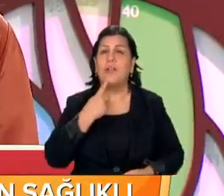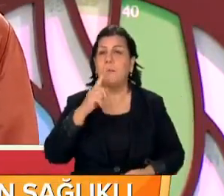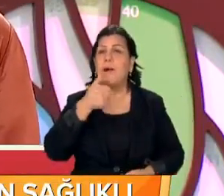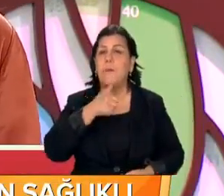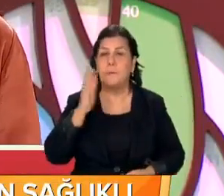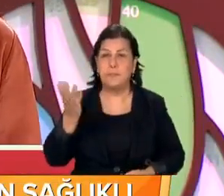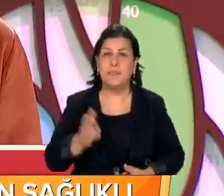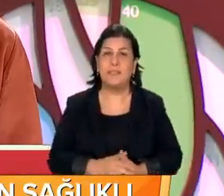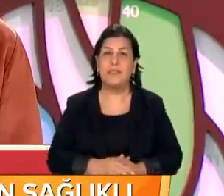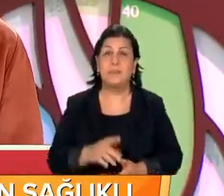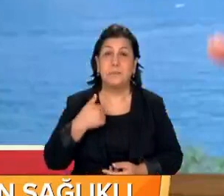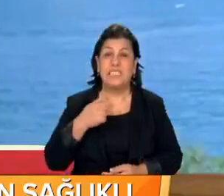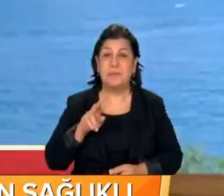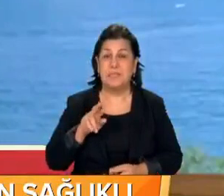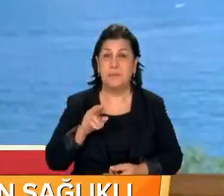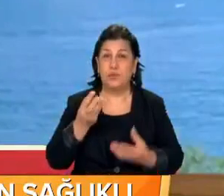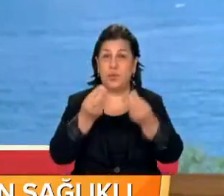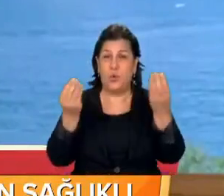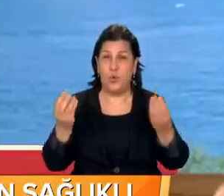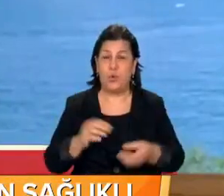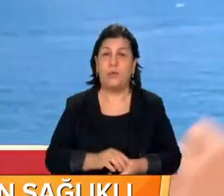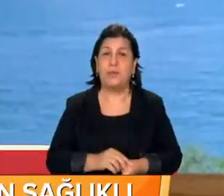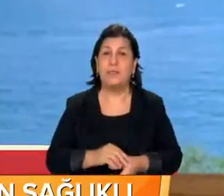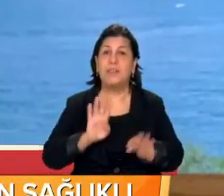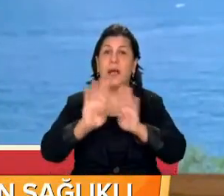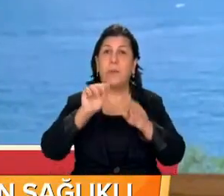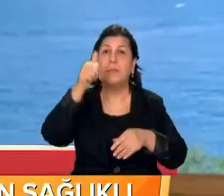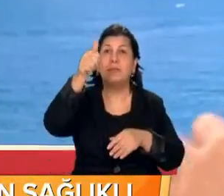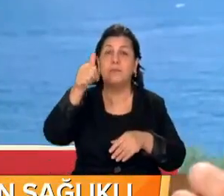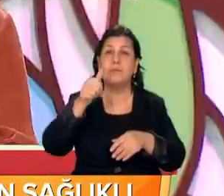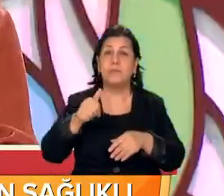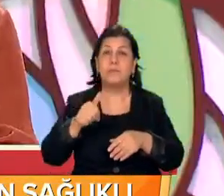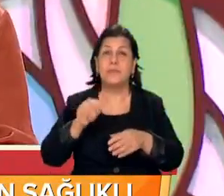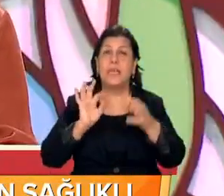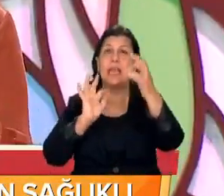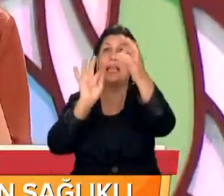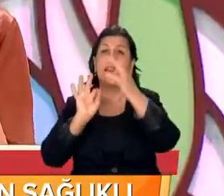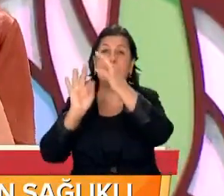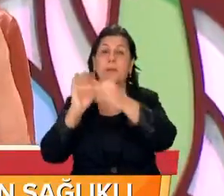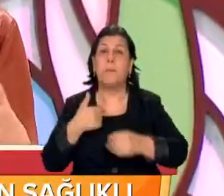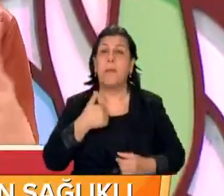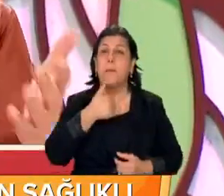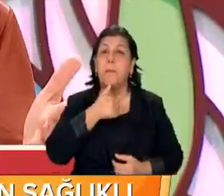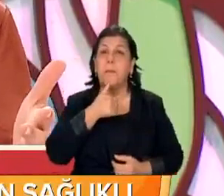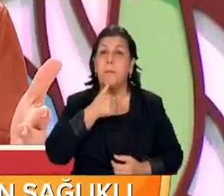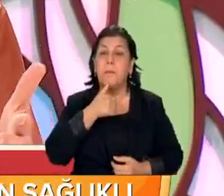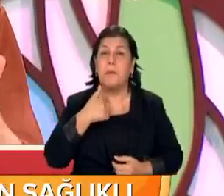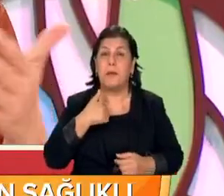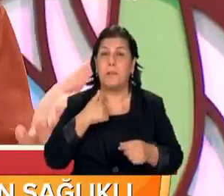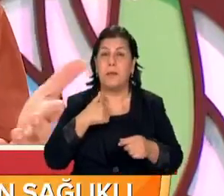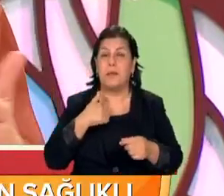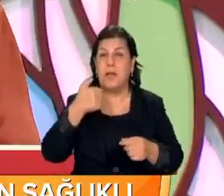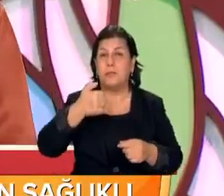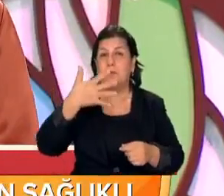abimiz bizim gibi pek çok kapının zili çalıyor ve herkese iletişim içerisinde benim babam ve annemin kronik